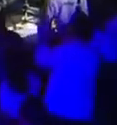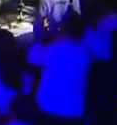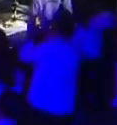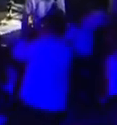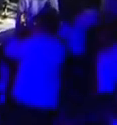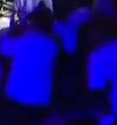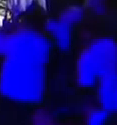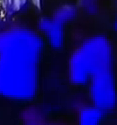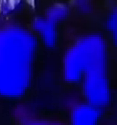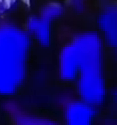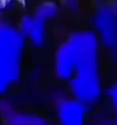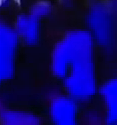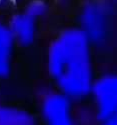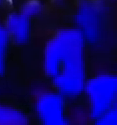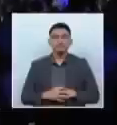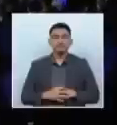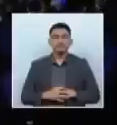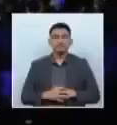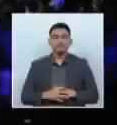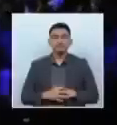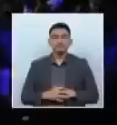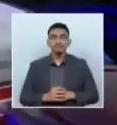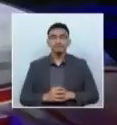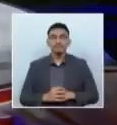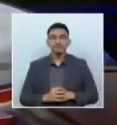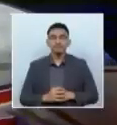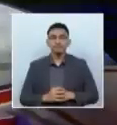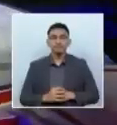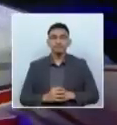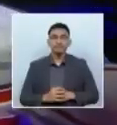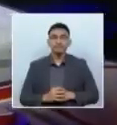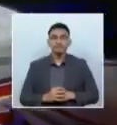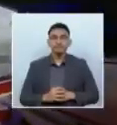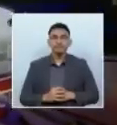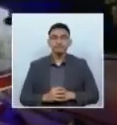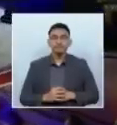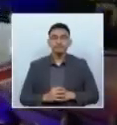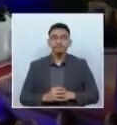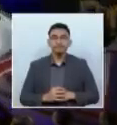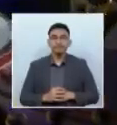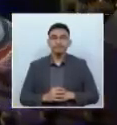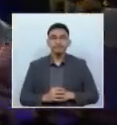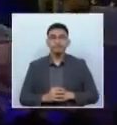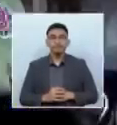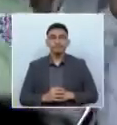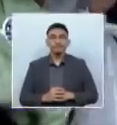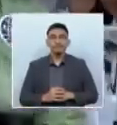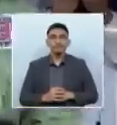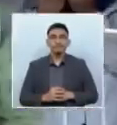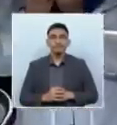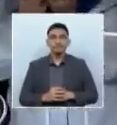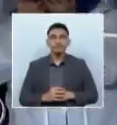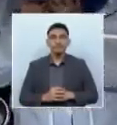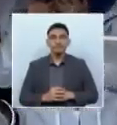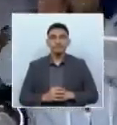Lebih agak ini lagi, ada yang menggunakan bot, ada yang tidak menggunakan bot. Sebenarnya itu secara otomatis akan terlihat